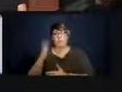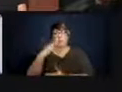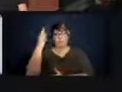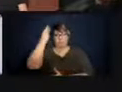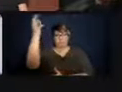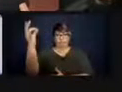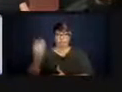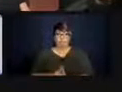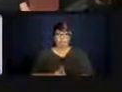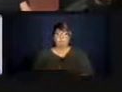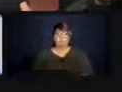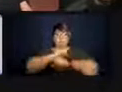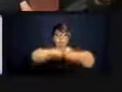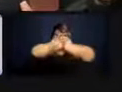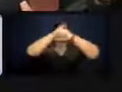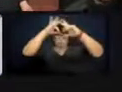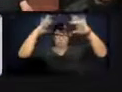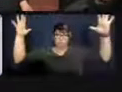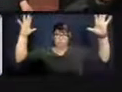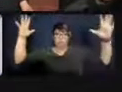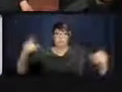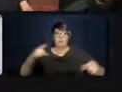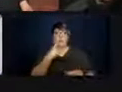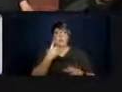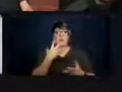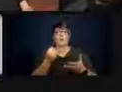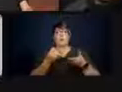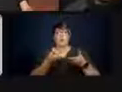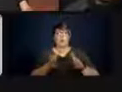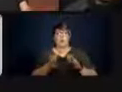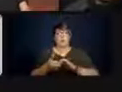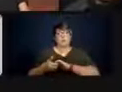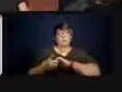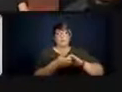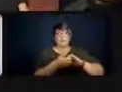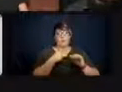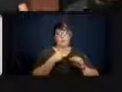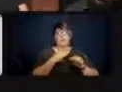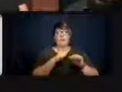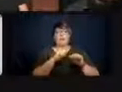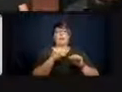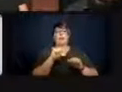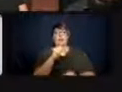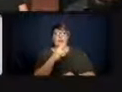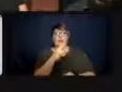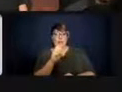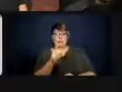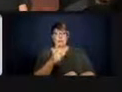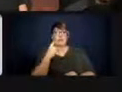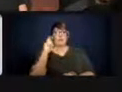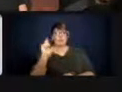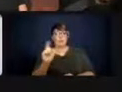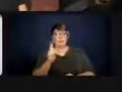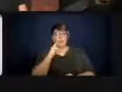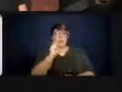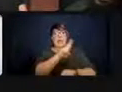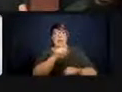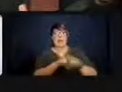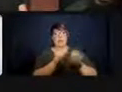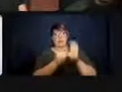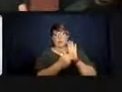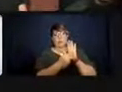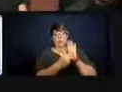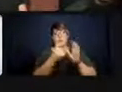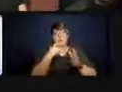ممارسات مهمة للغاية. فإذا نحن رؤيتنا في الـ JCPS Explorer أو المدرسة العامة لقطاع جيفرسون هو أن